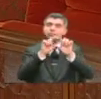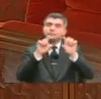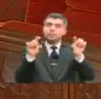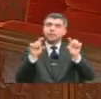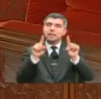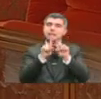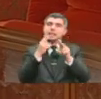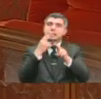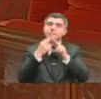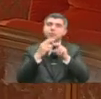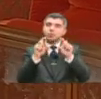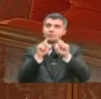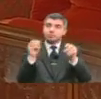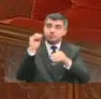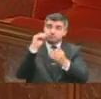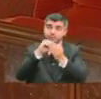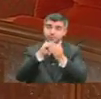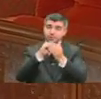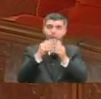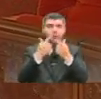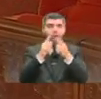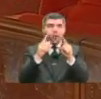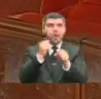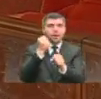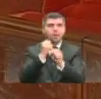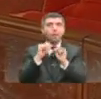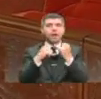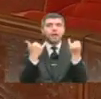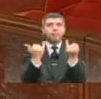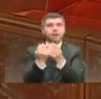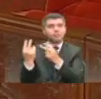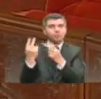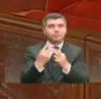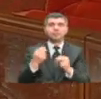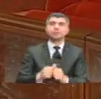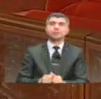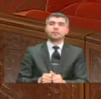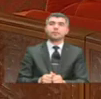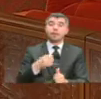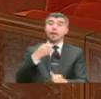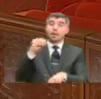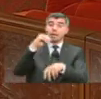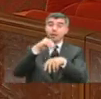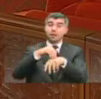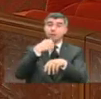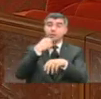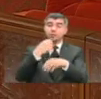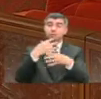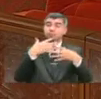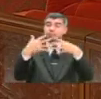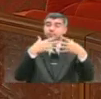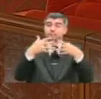مرحبا به وكيشارك في الملتقيات، اللي ما تسجلش هذه مسؤوليه الجمعيه. ثانيا غادي يكون في اطار الشفافيه تقدم